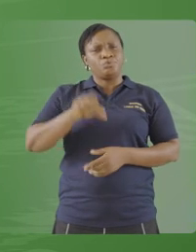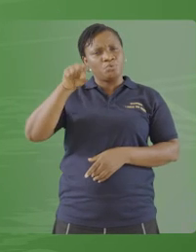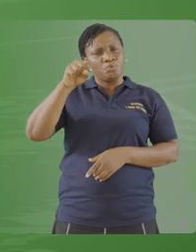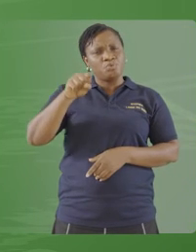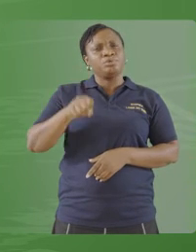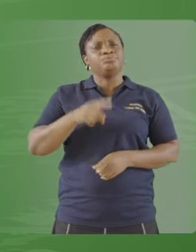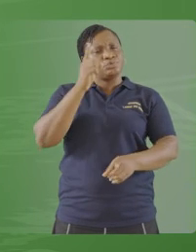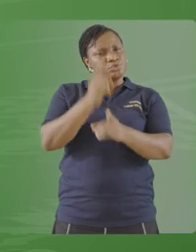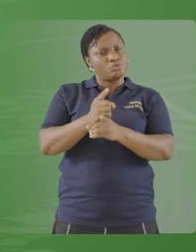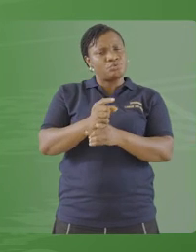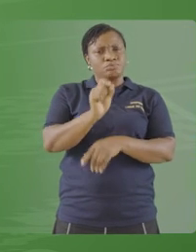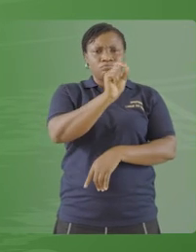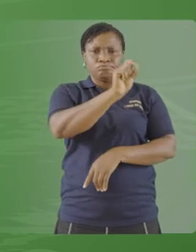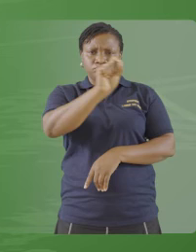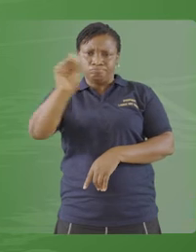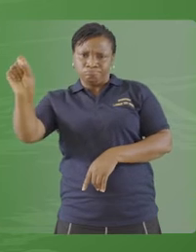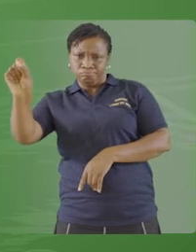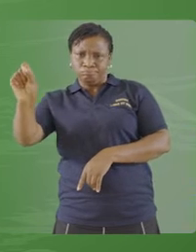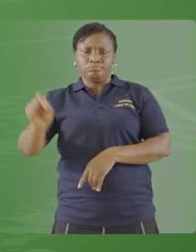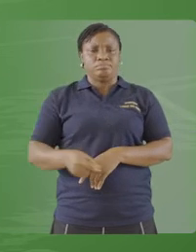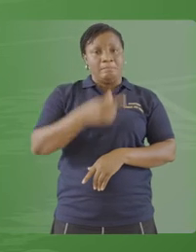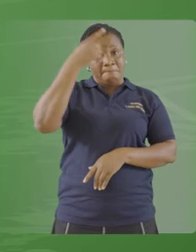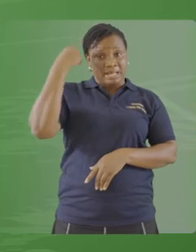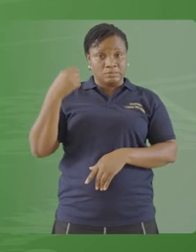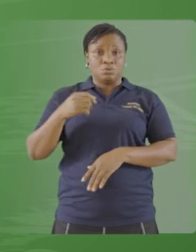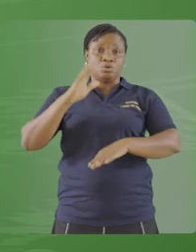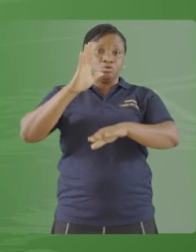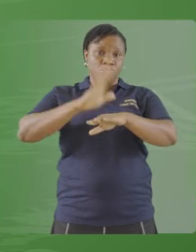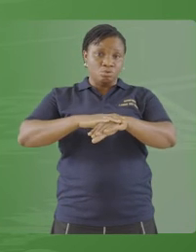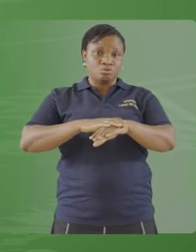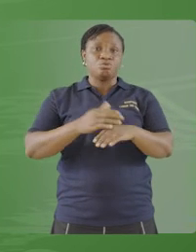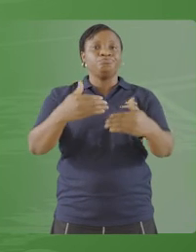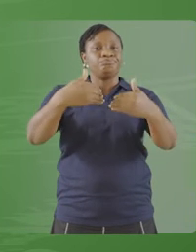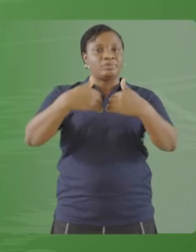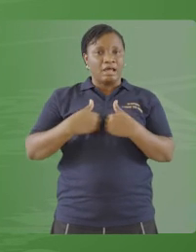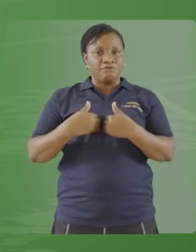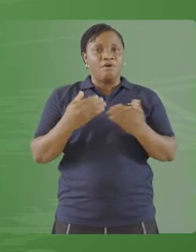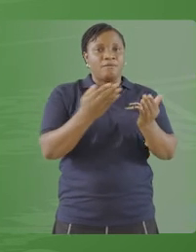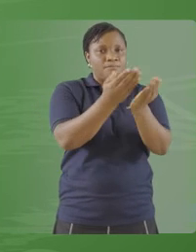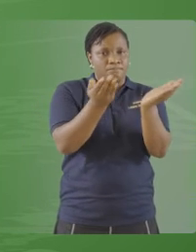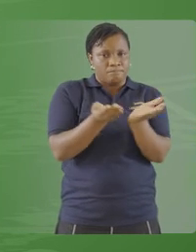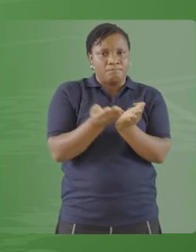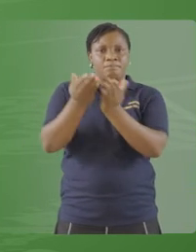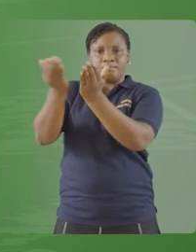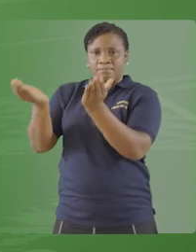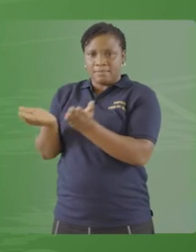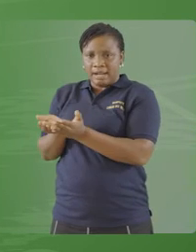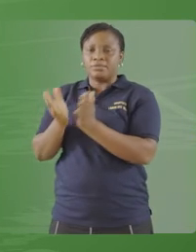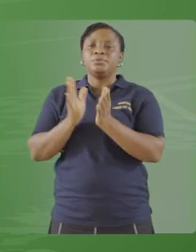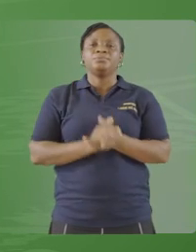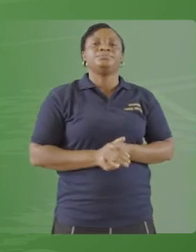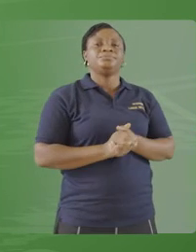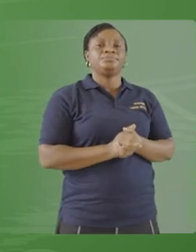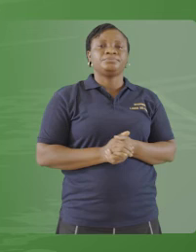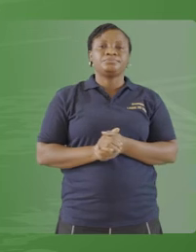fléaux constituent des éléments de la balance Roberval parce qu'ils portent les plateaux. Nous allons donc